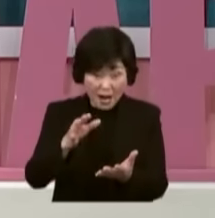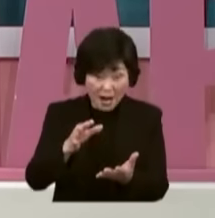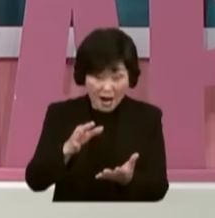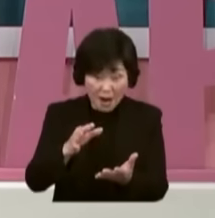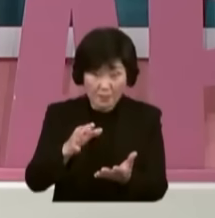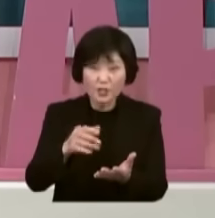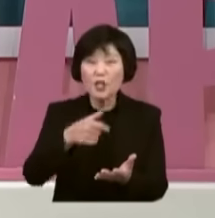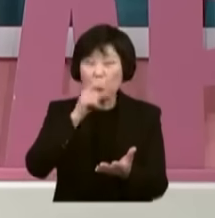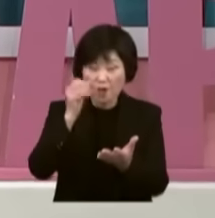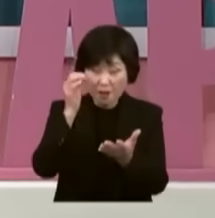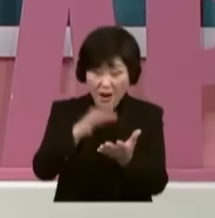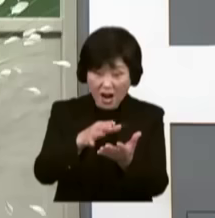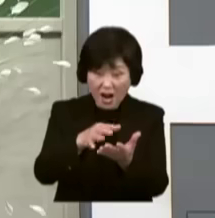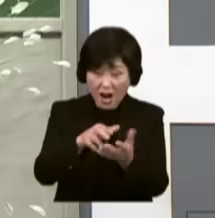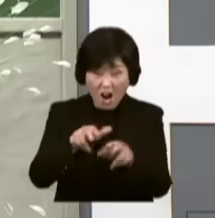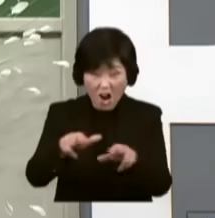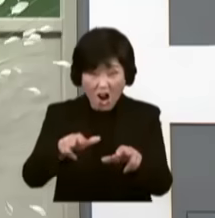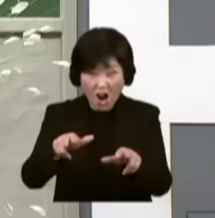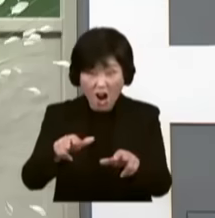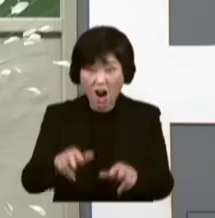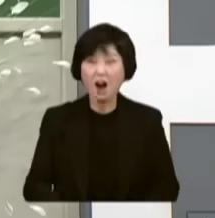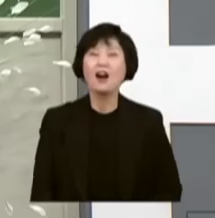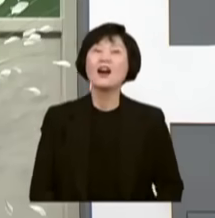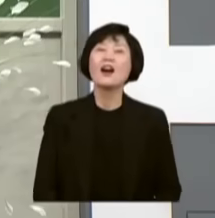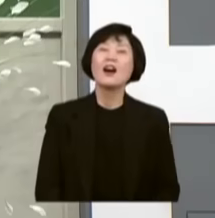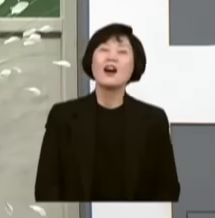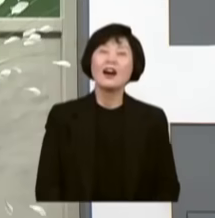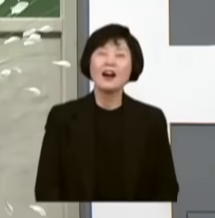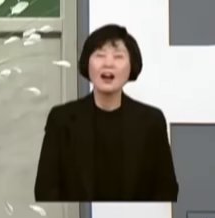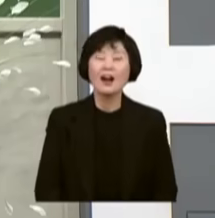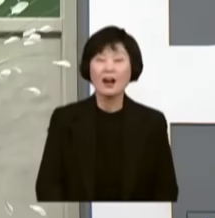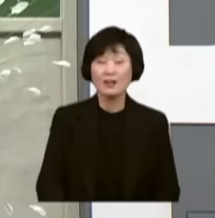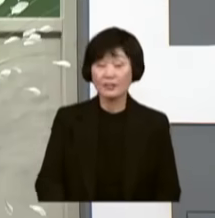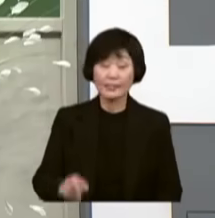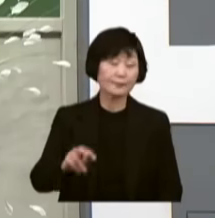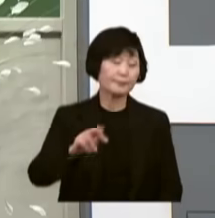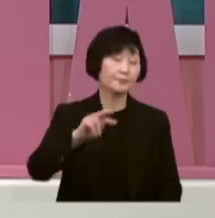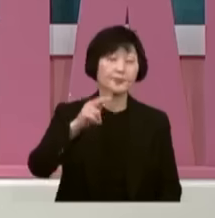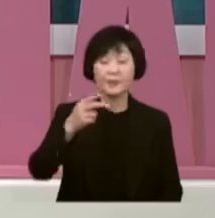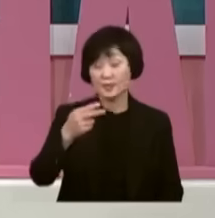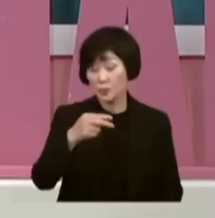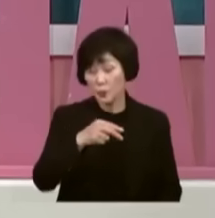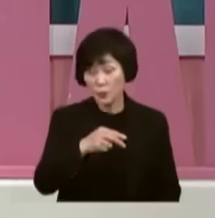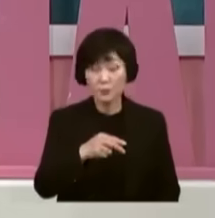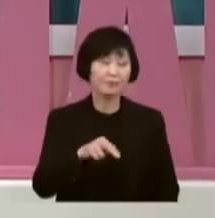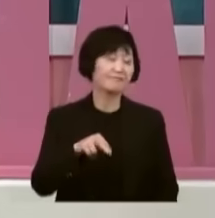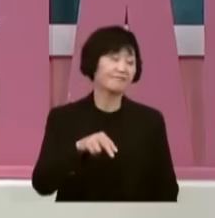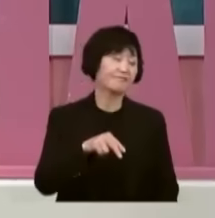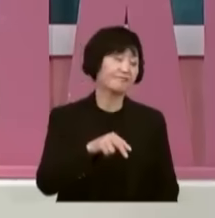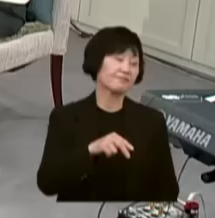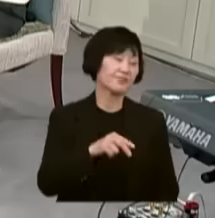떨어지면서 칙 소리 나는 거야. 라이터 탁 집어넣고 탁탁 털고 털고 뒤돌아서 걸어 나오는데. 걸어